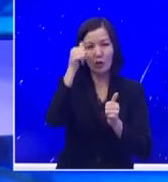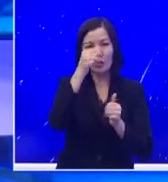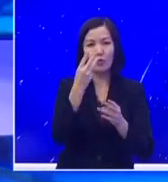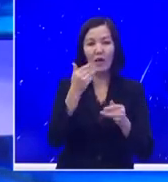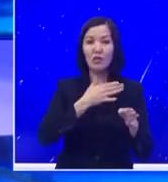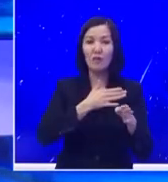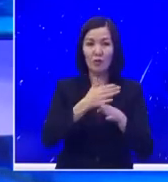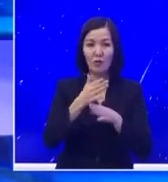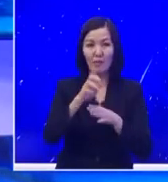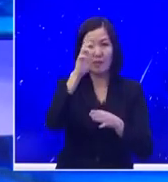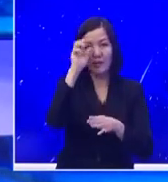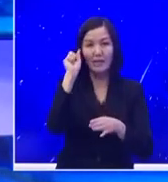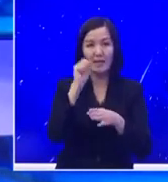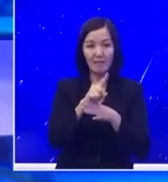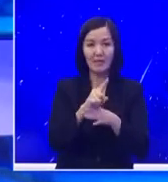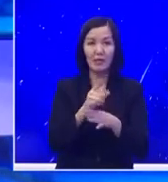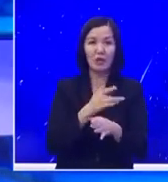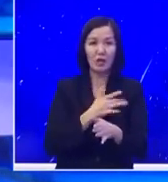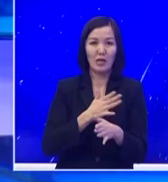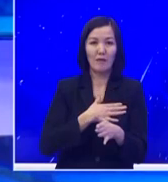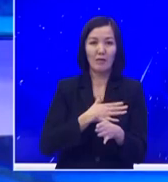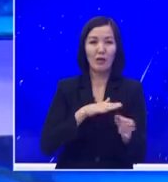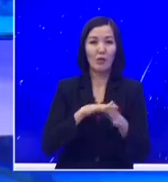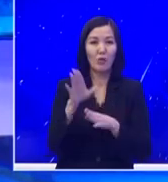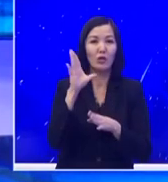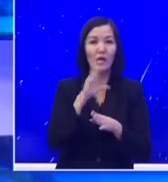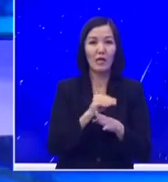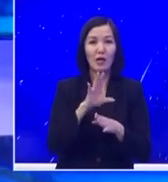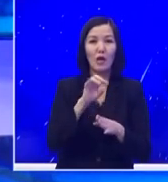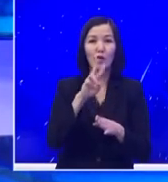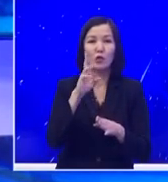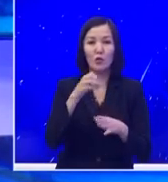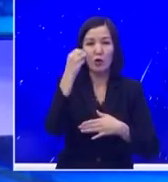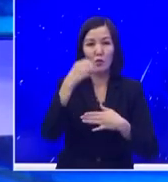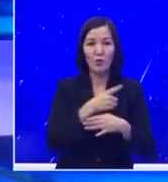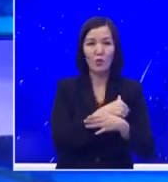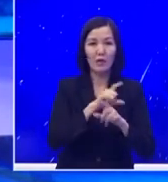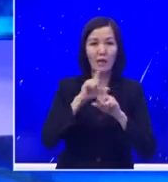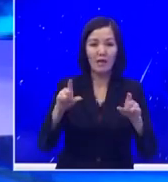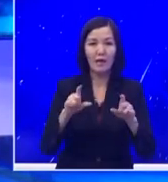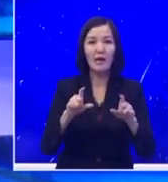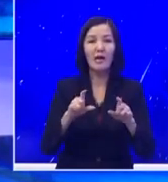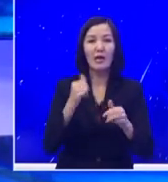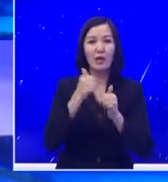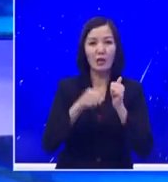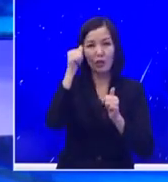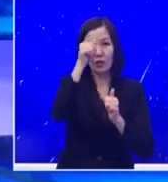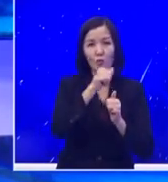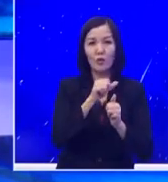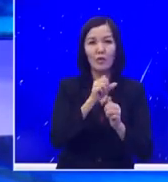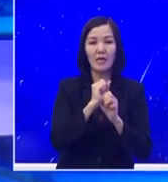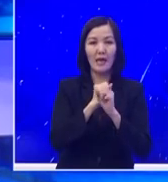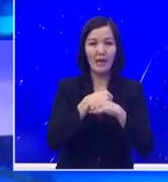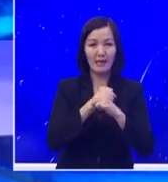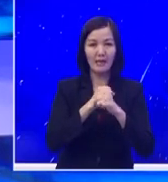келеді. Мемлекеттік тапсырысты жеке емханаларда орындайды. Бірі Сұңқар орталығы. Медициналық мекеме жыл сайын